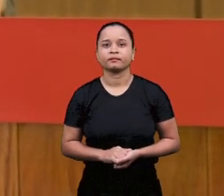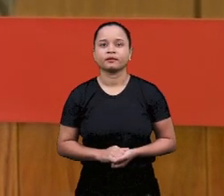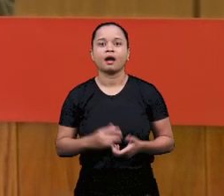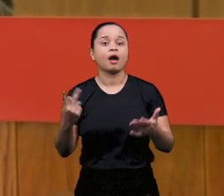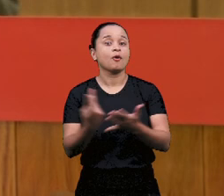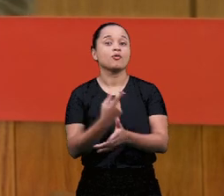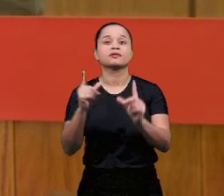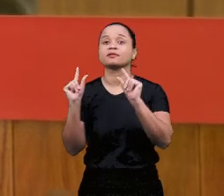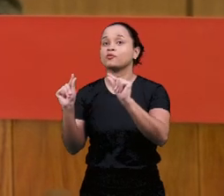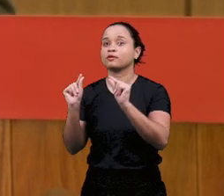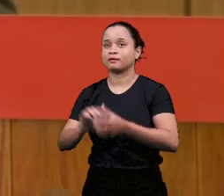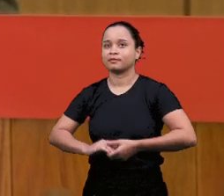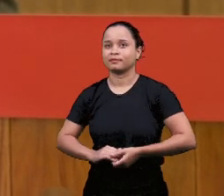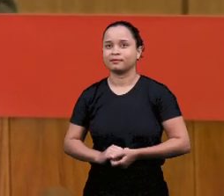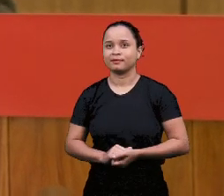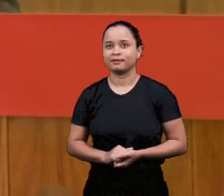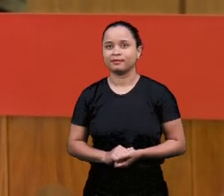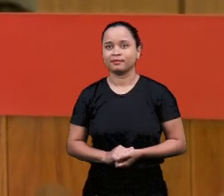Qu'est-ce qui s'est passé?